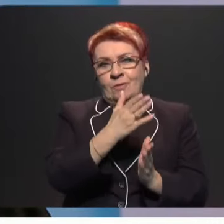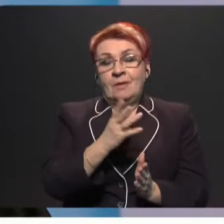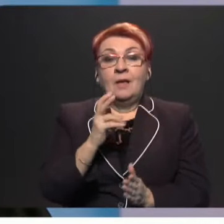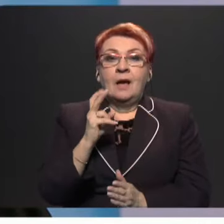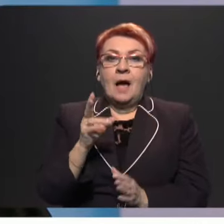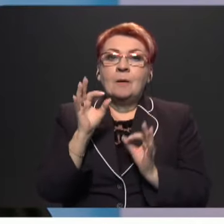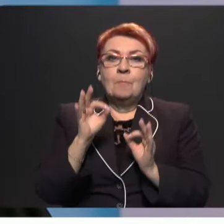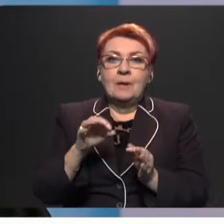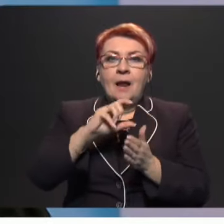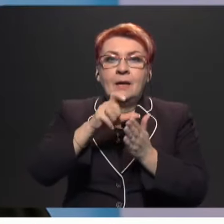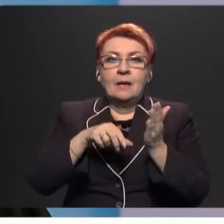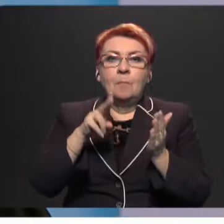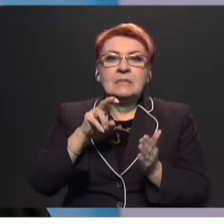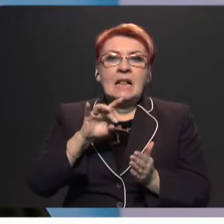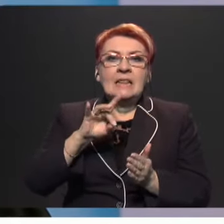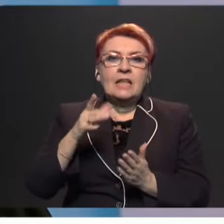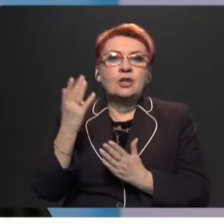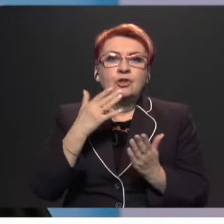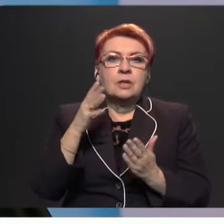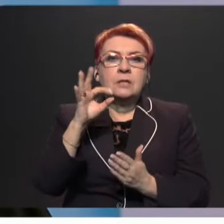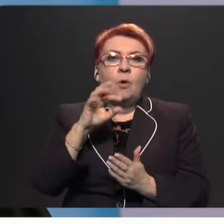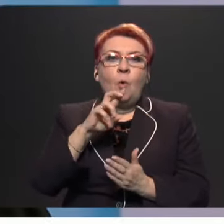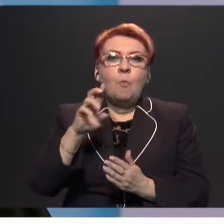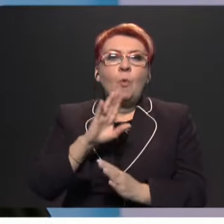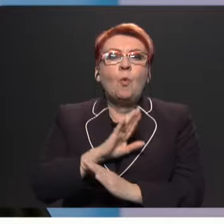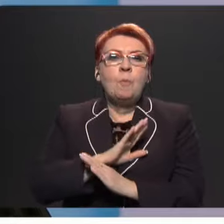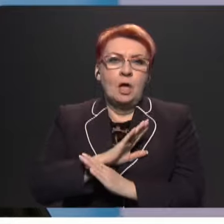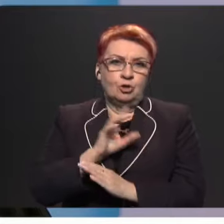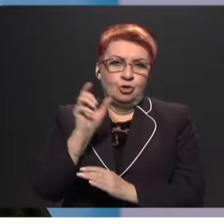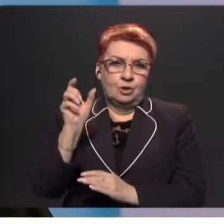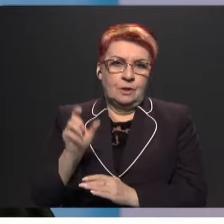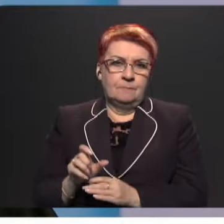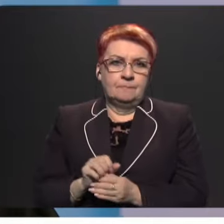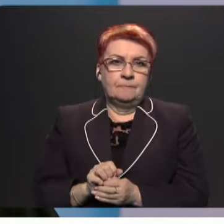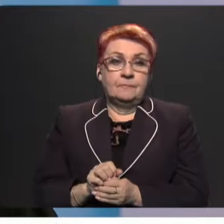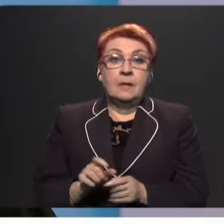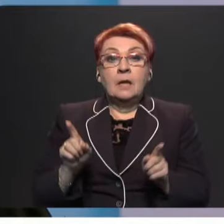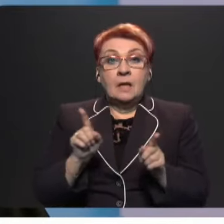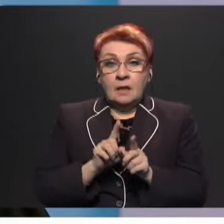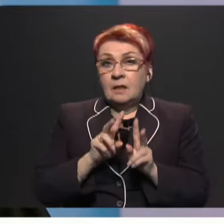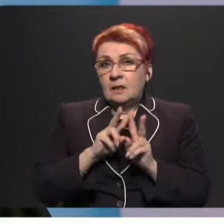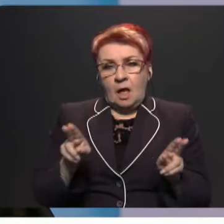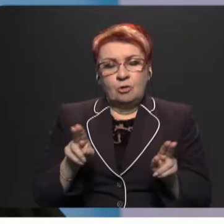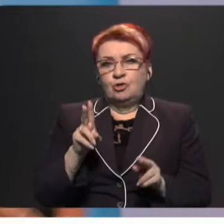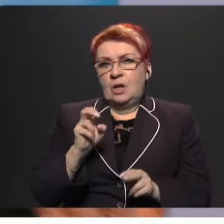читать псалтырь об умершем? Так же, как и о неумершем.